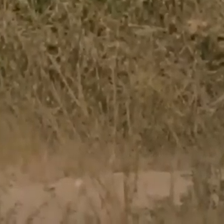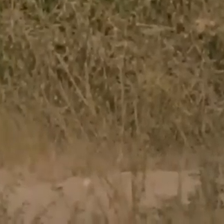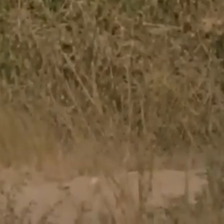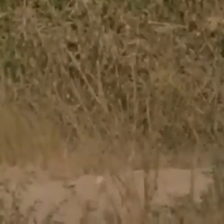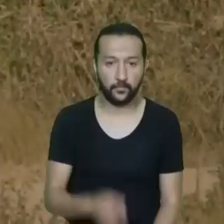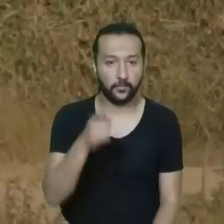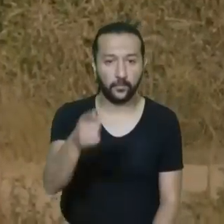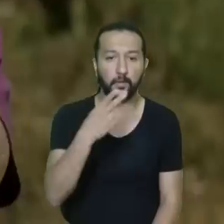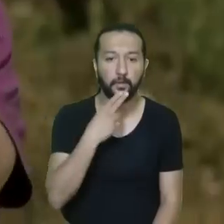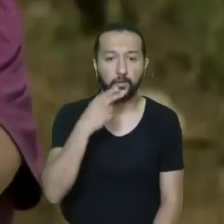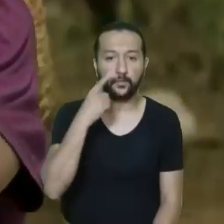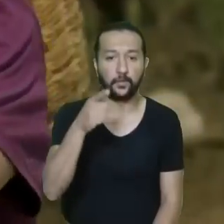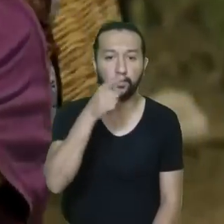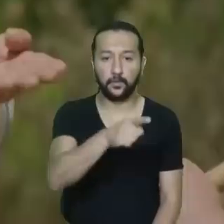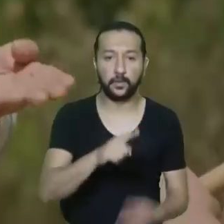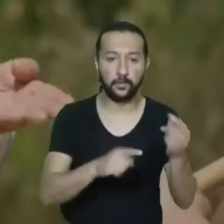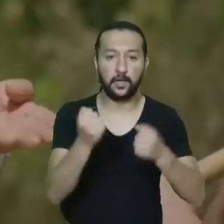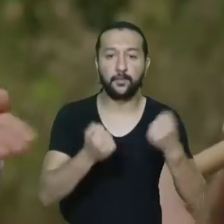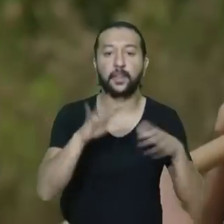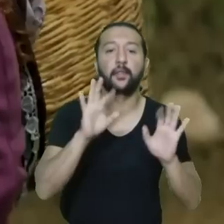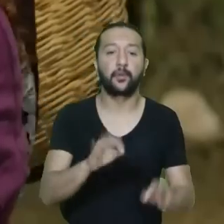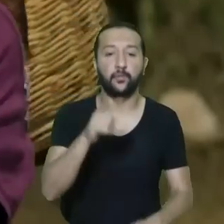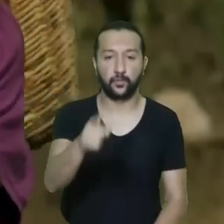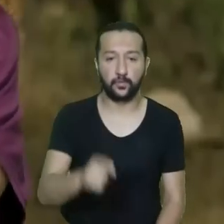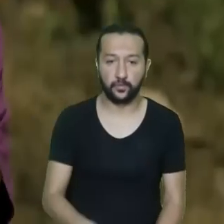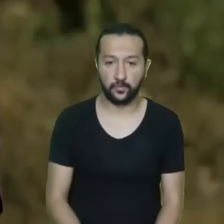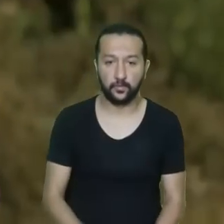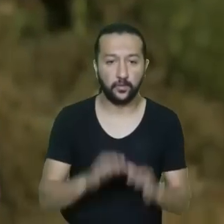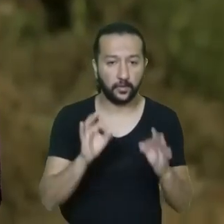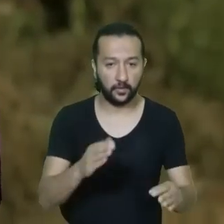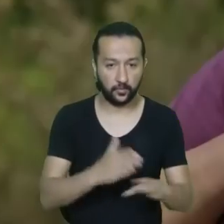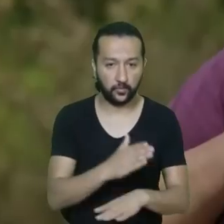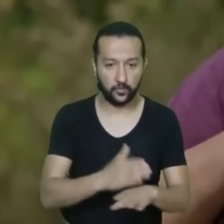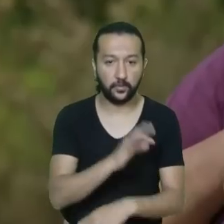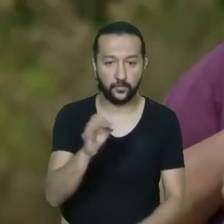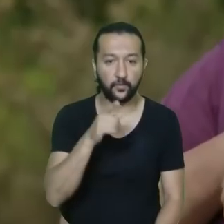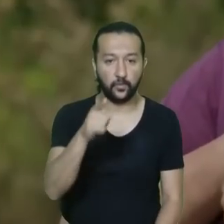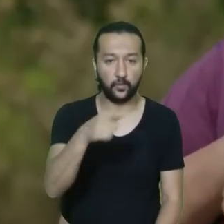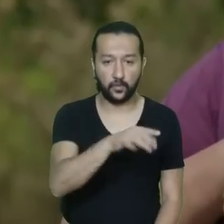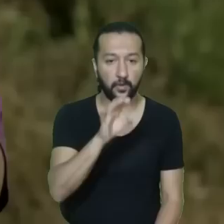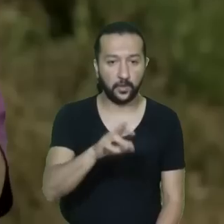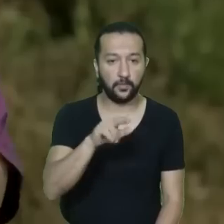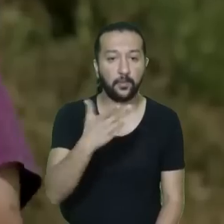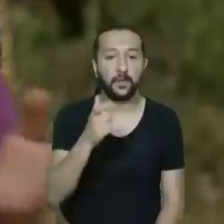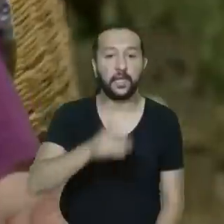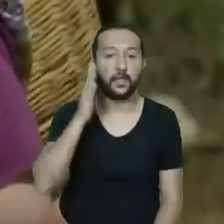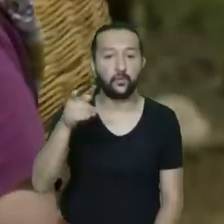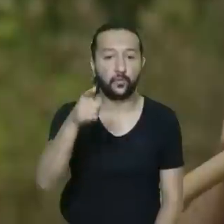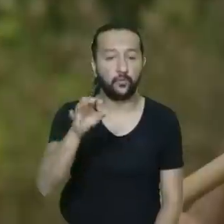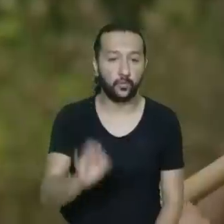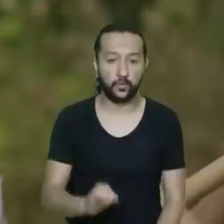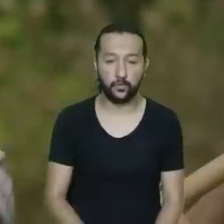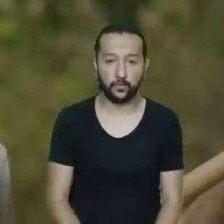arkasından baktılar. Cemile kız, İsmail'in araba değil mi bu? He, o gibi emmi. Nereye gidiyor bu